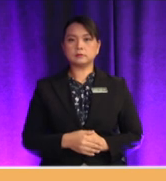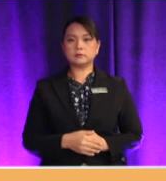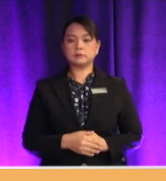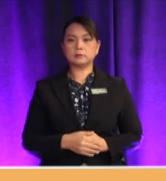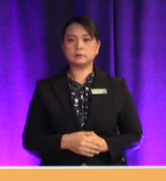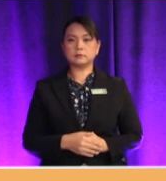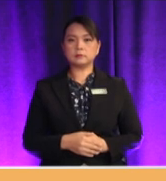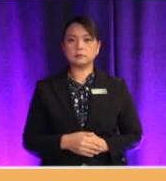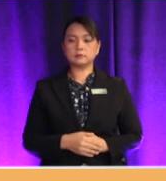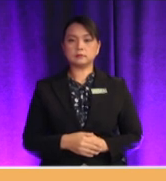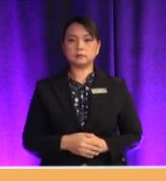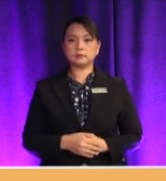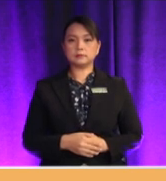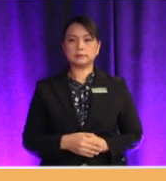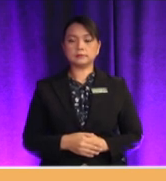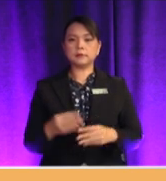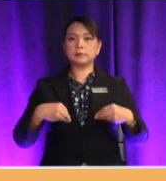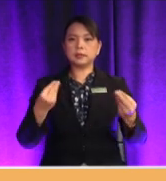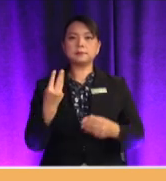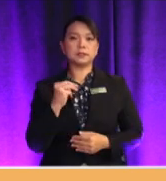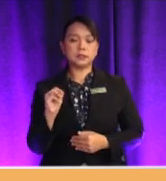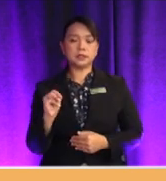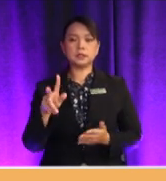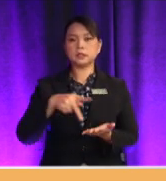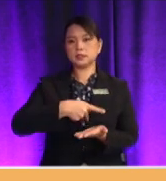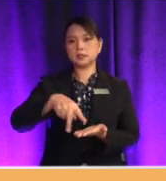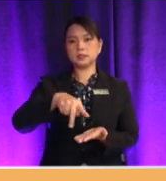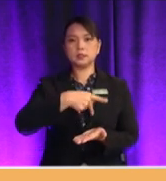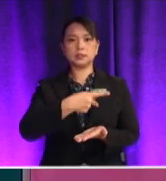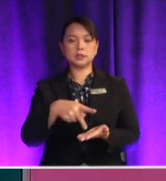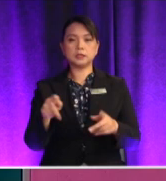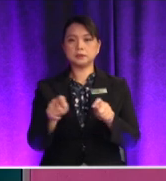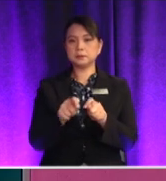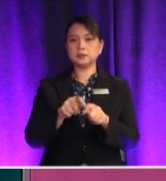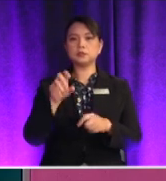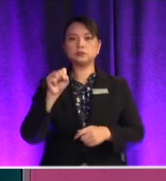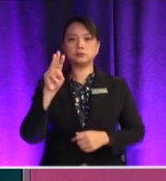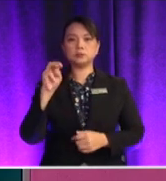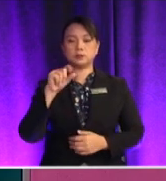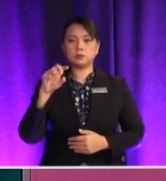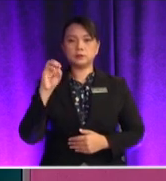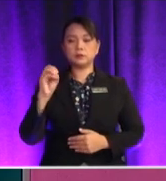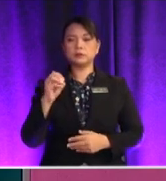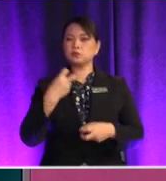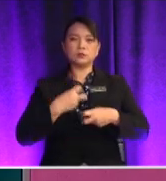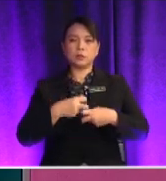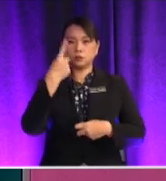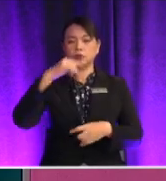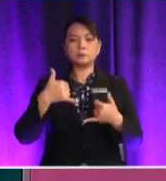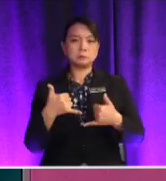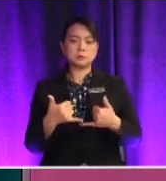rumit. Bagi mereka, tarian-tarian seperti Sumazau rumit untuk dimainkan,